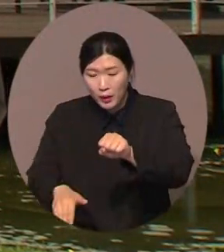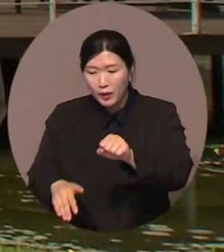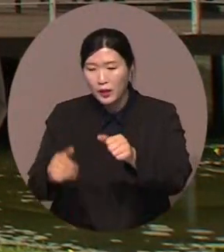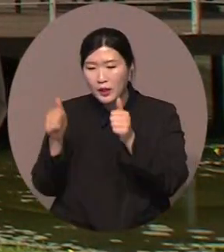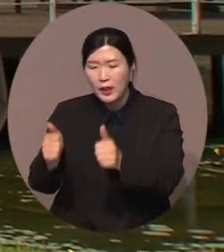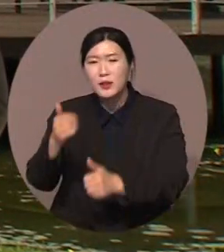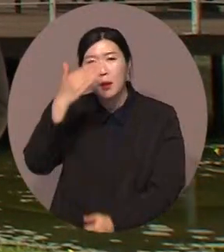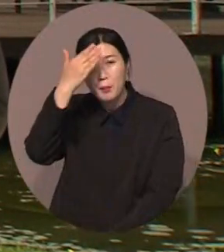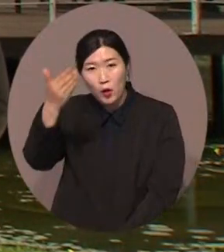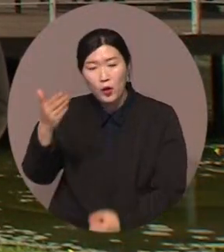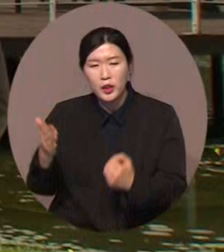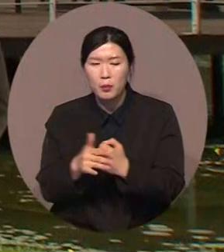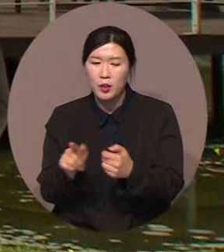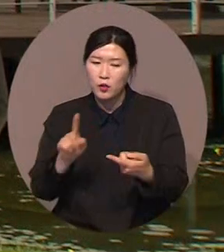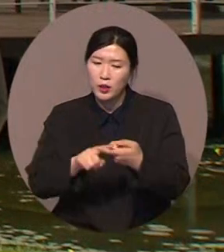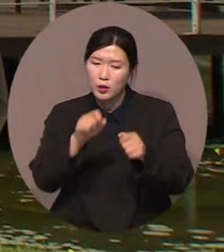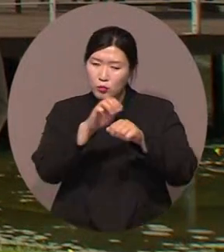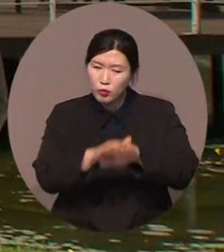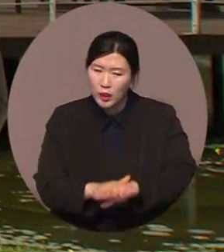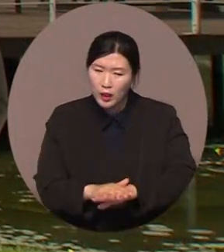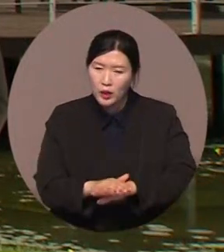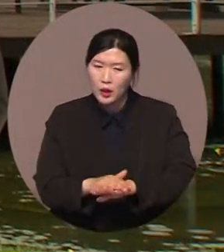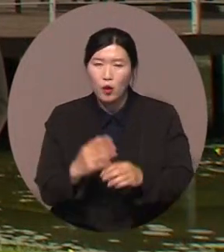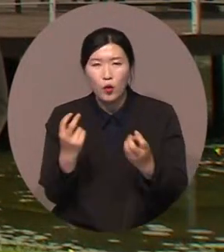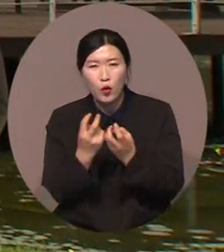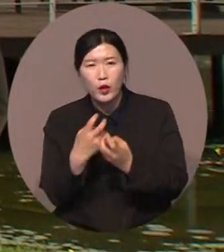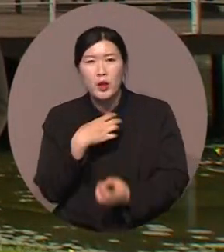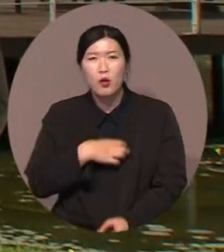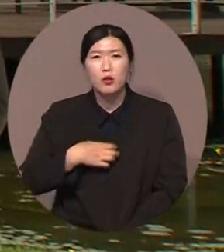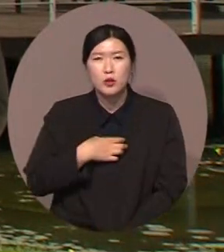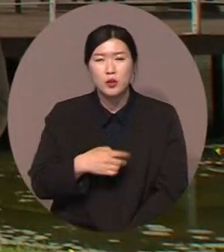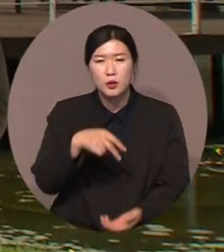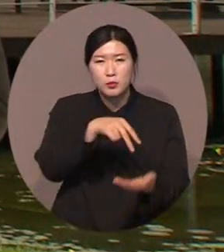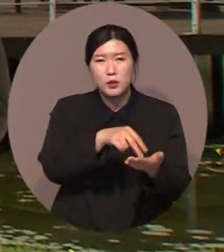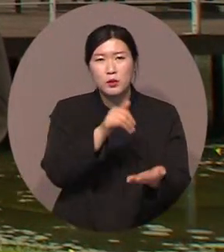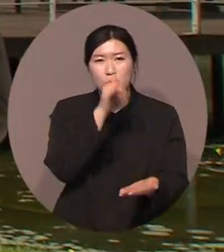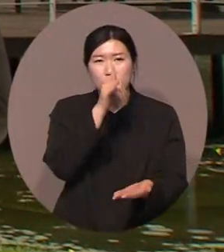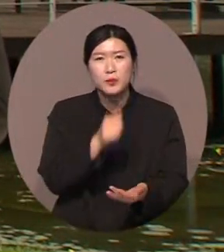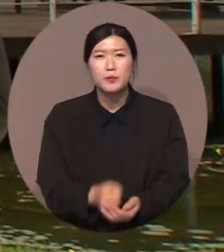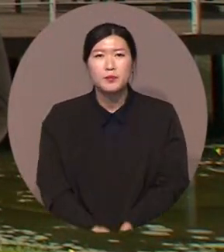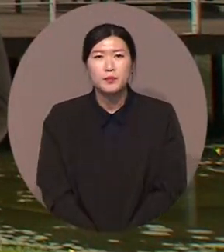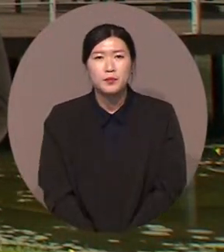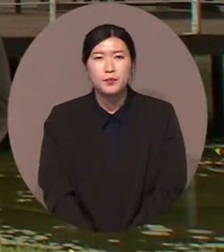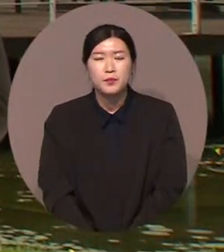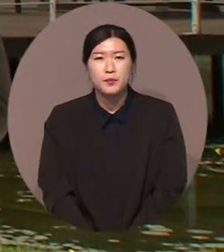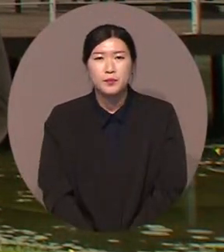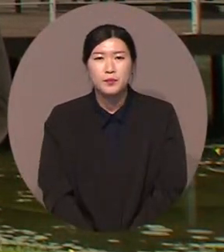서산공항. 이대로 좌초되는 게 아니냐는 지역민들의 우려도 커지고 있습니다. MBC 뉴스 김태욱입니다.